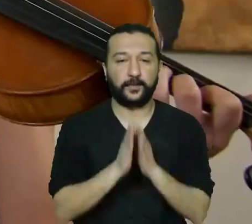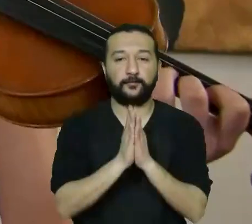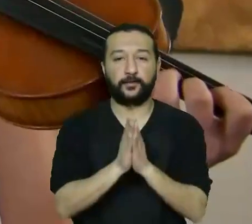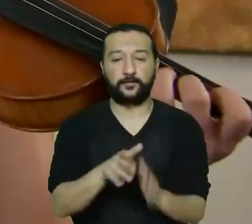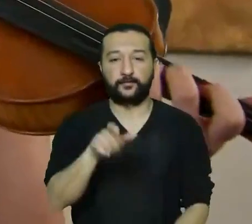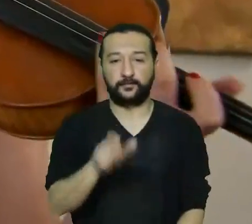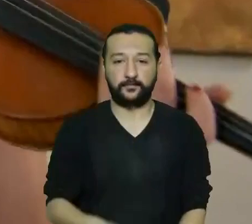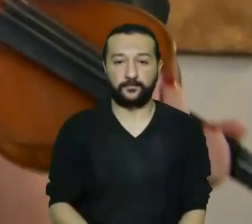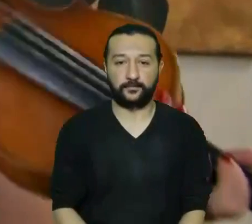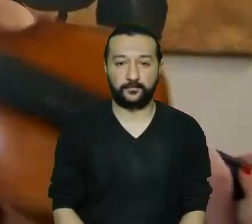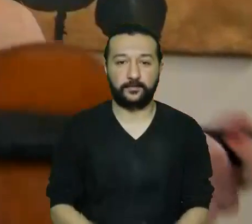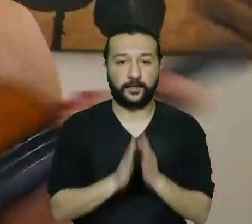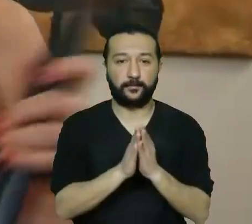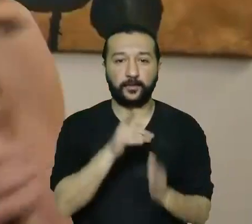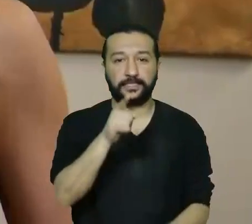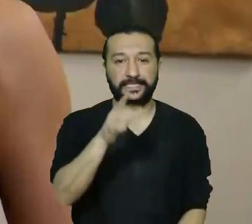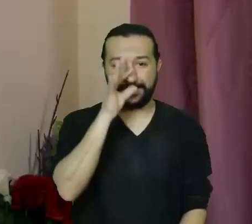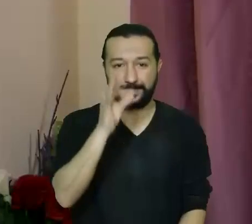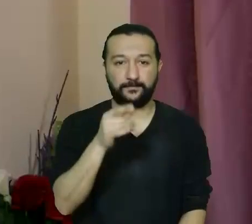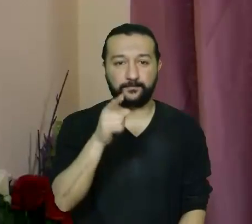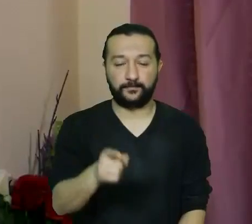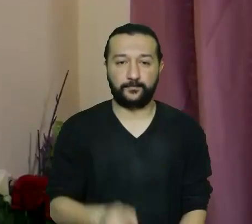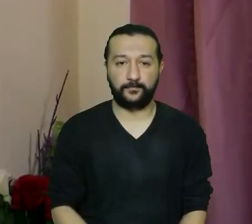Pardon. Pardon, siz kim?